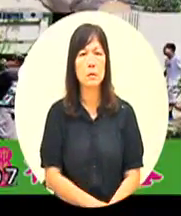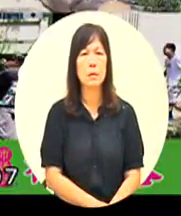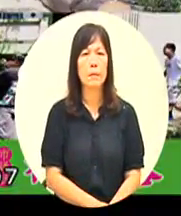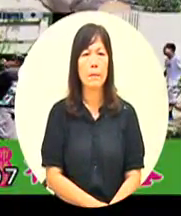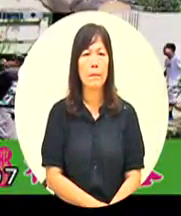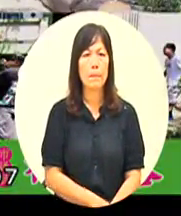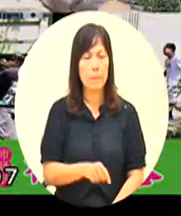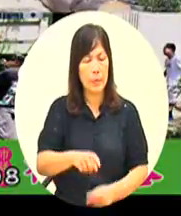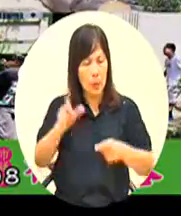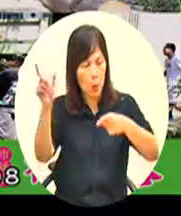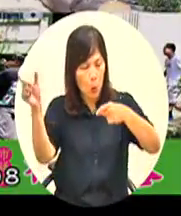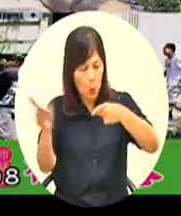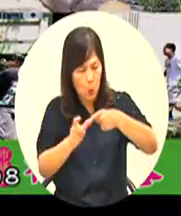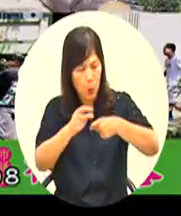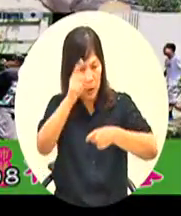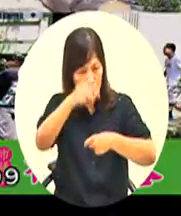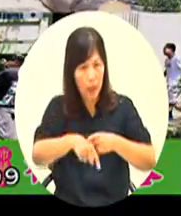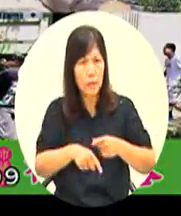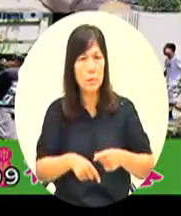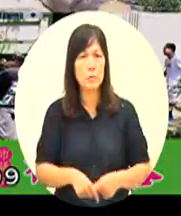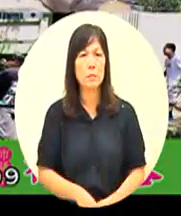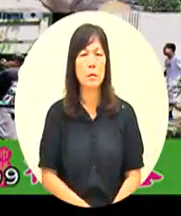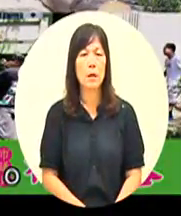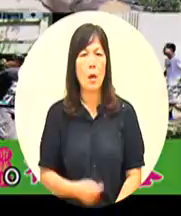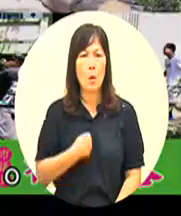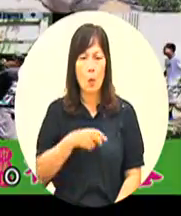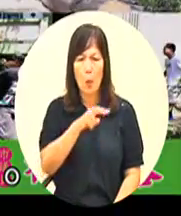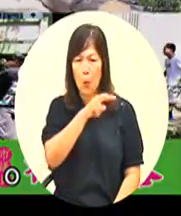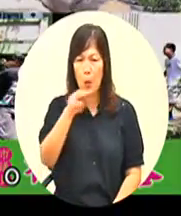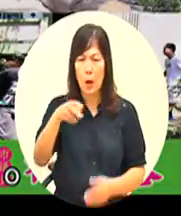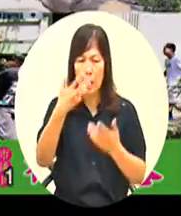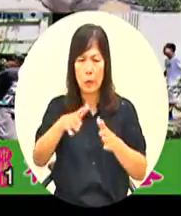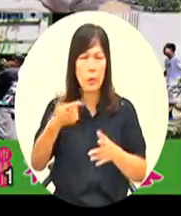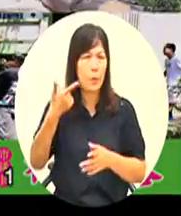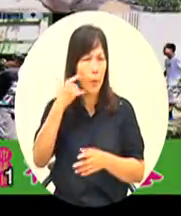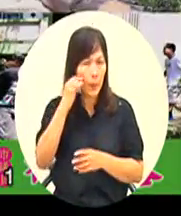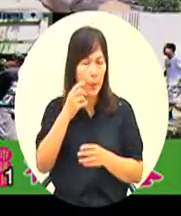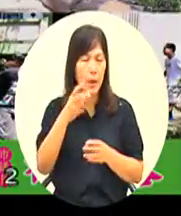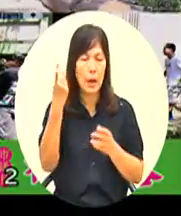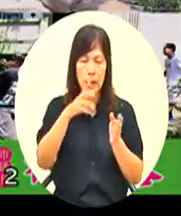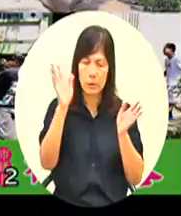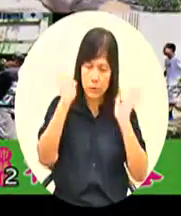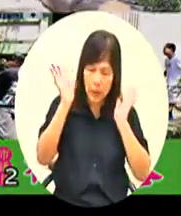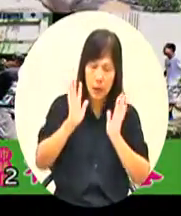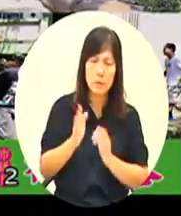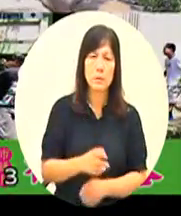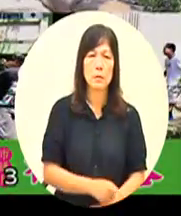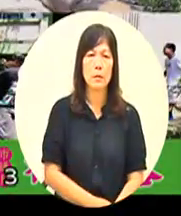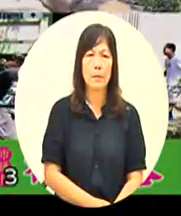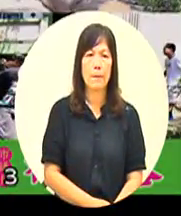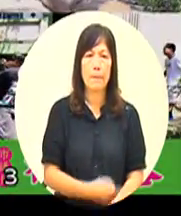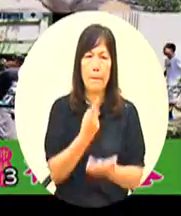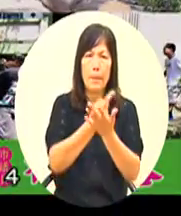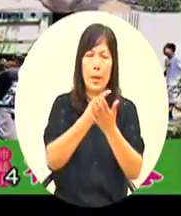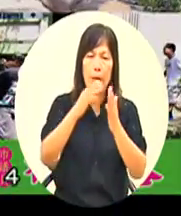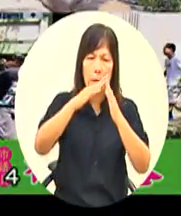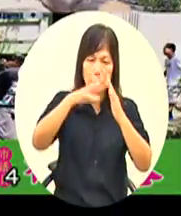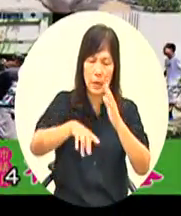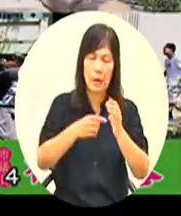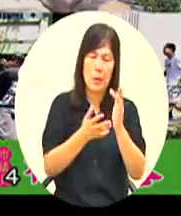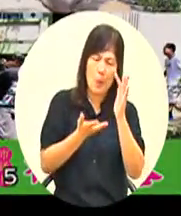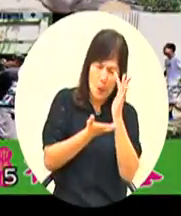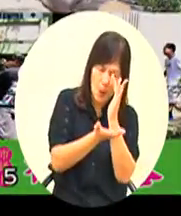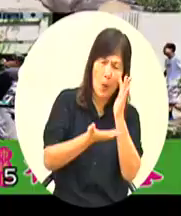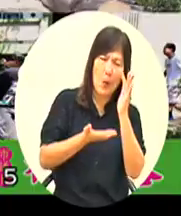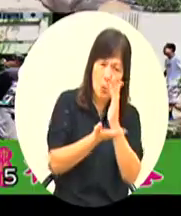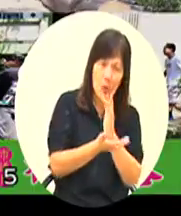地台风来的时候，我看到很多的家长，包括小孩子哦，哇，大家拢伫因家拢揢锅啊，啊，我